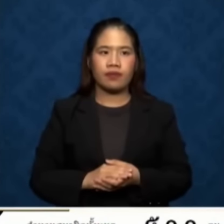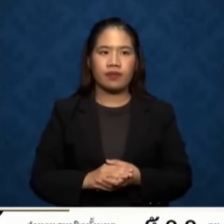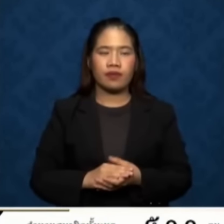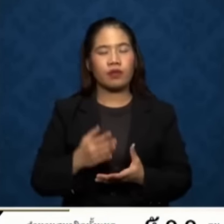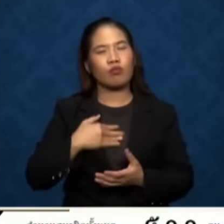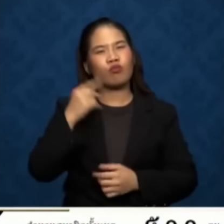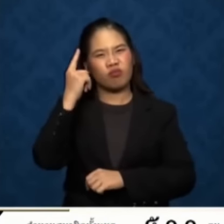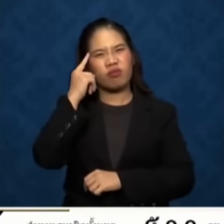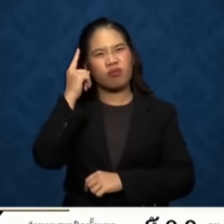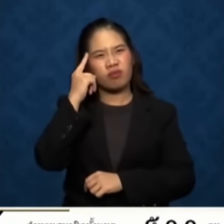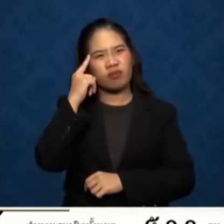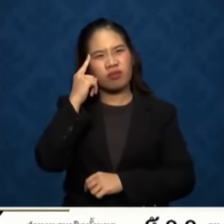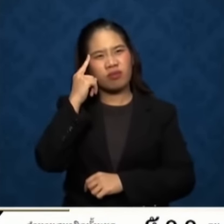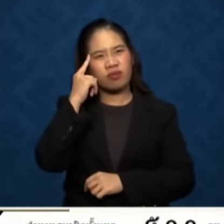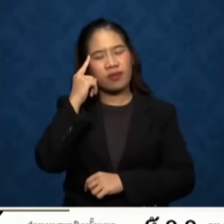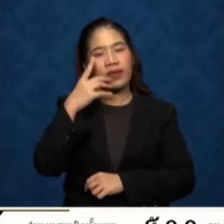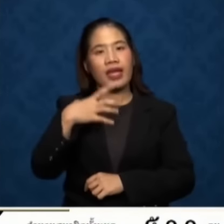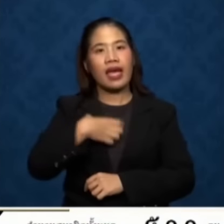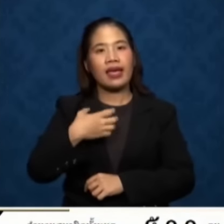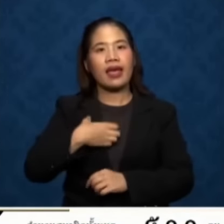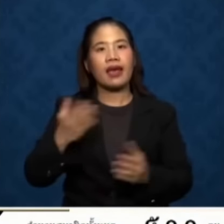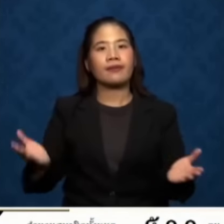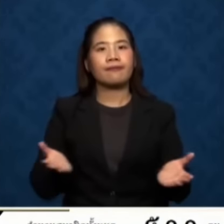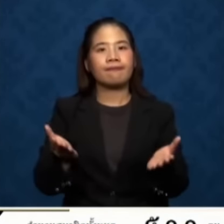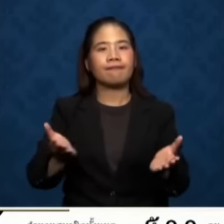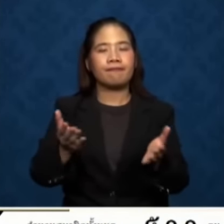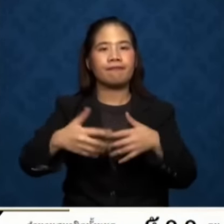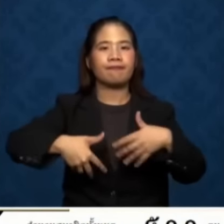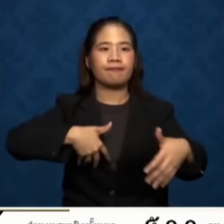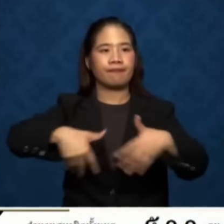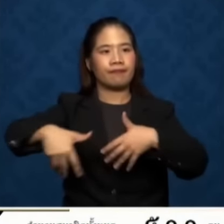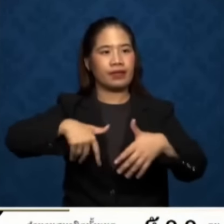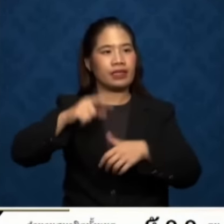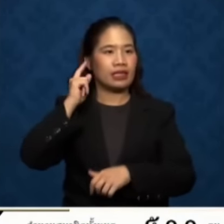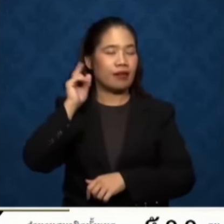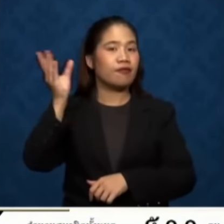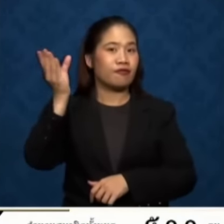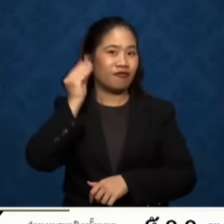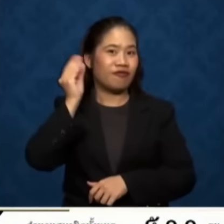ผมคิดว่าอยากให้พี่น้องประชาชนรับฟัง